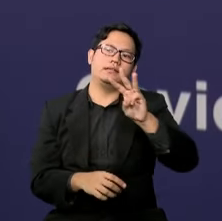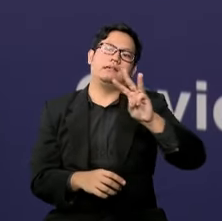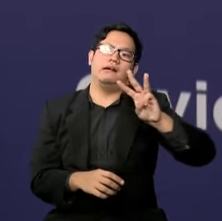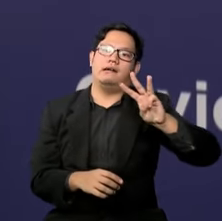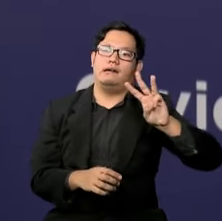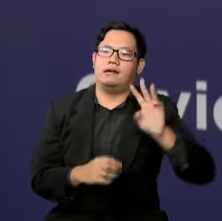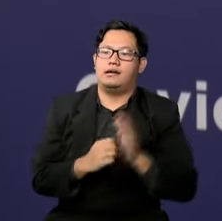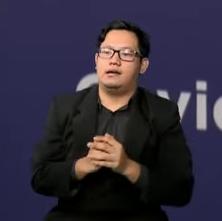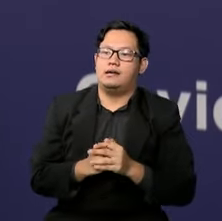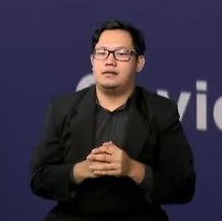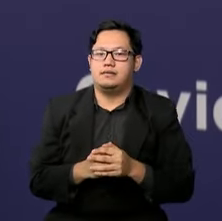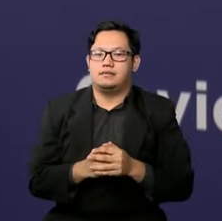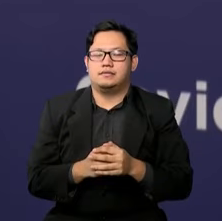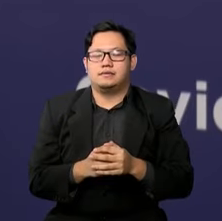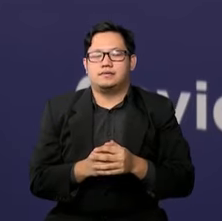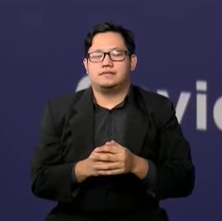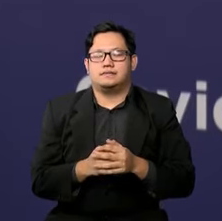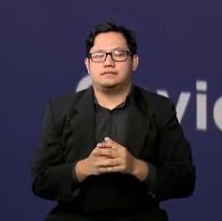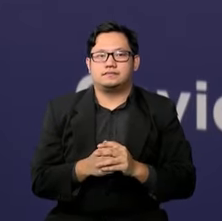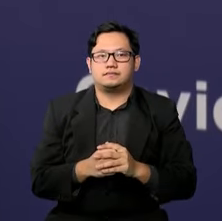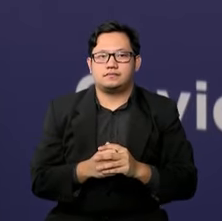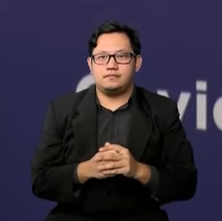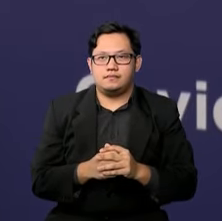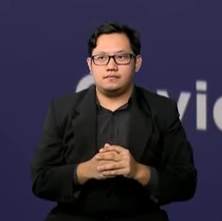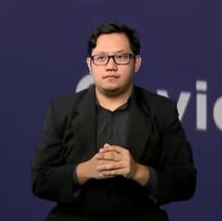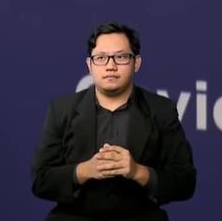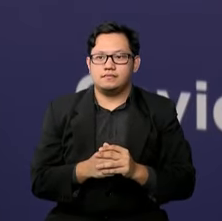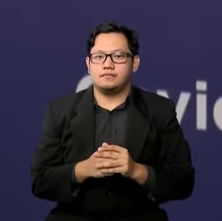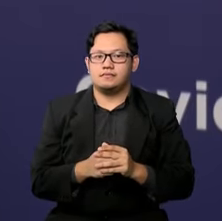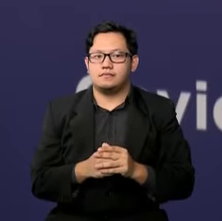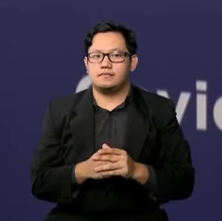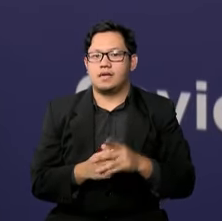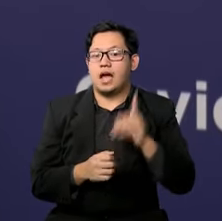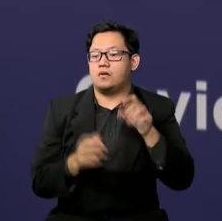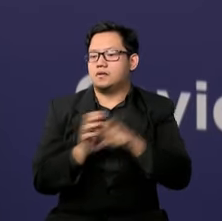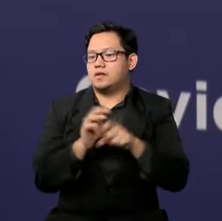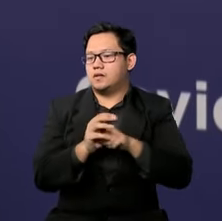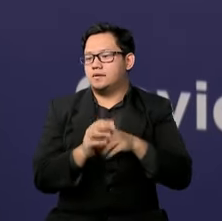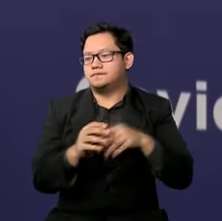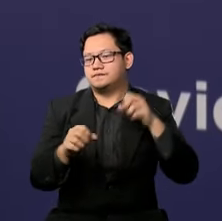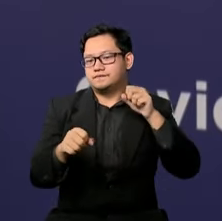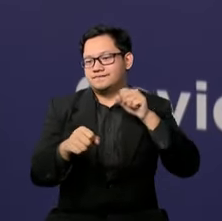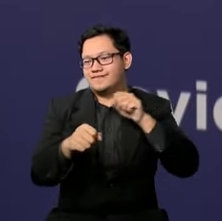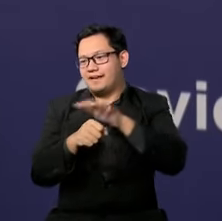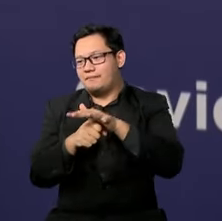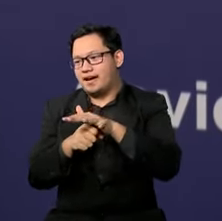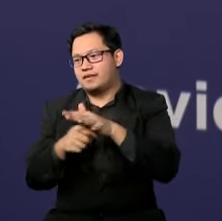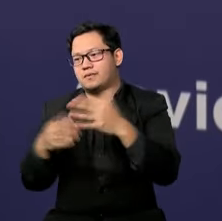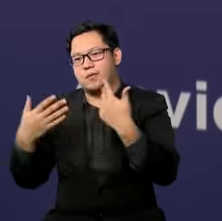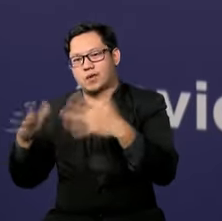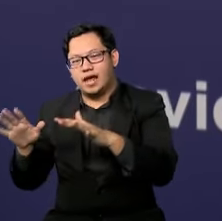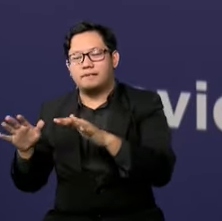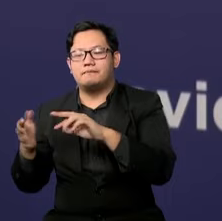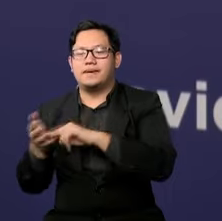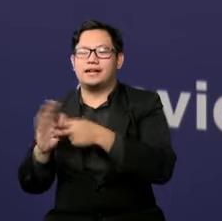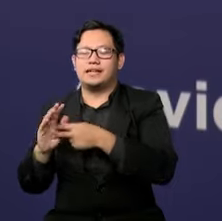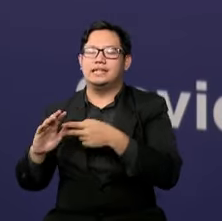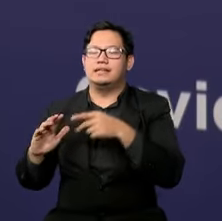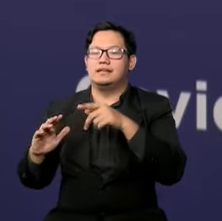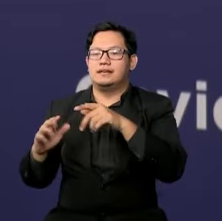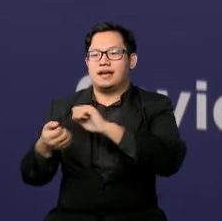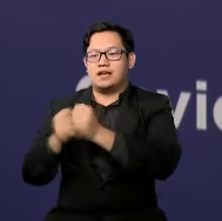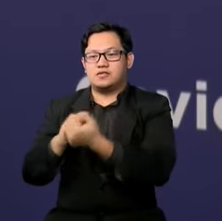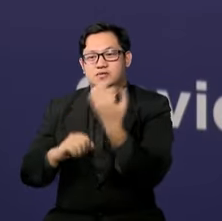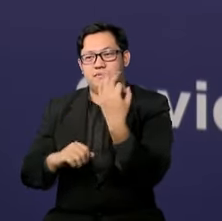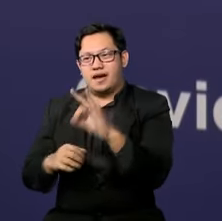adalah satu tidak ada pernah terdampak jadi pernah ada kasus tapi setelah dia terdampak sudah tidak ada lagi penambahan kasus baru dalam